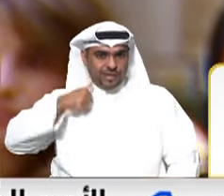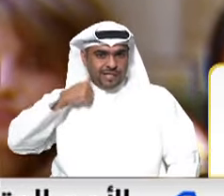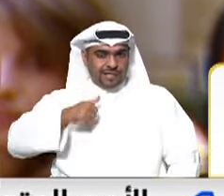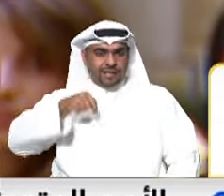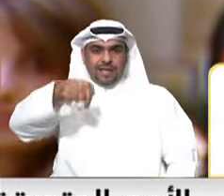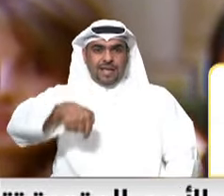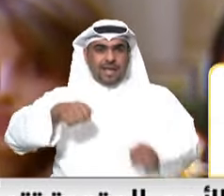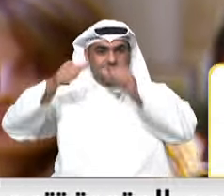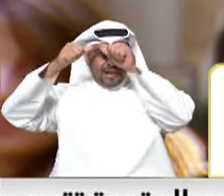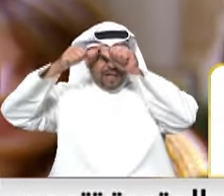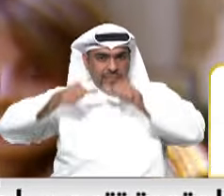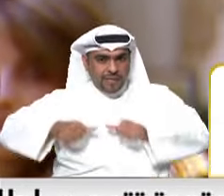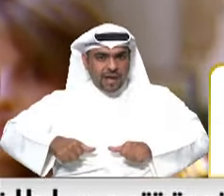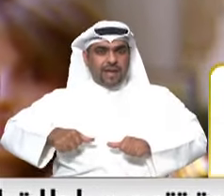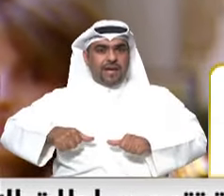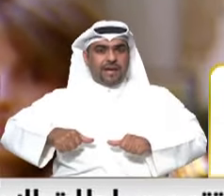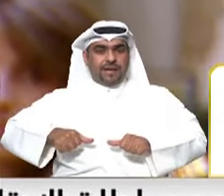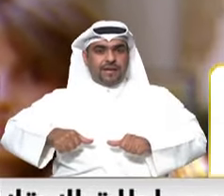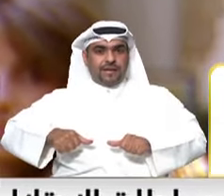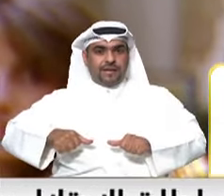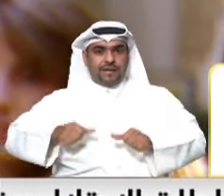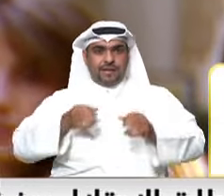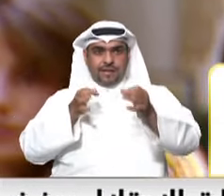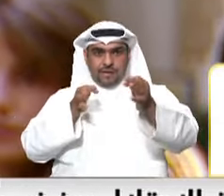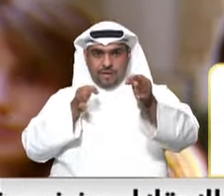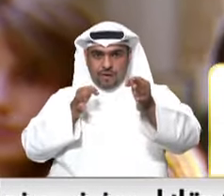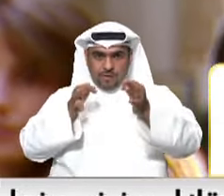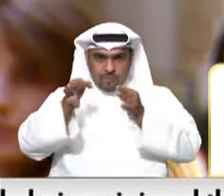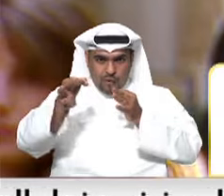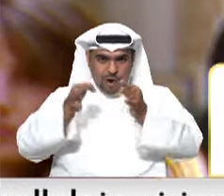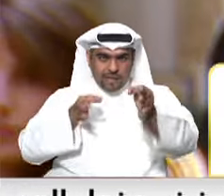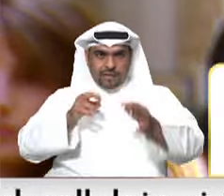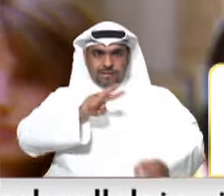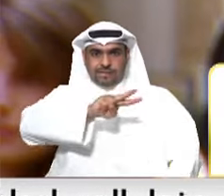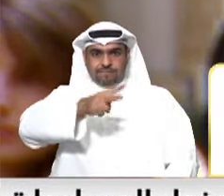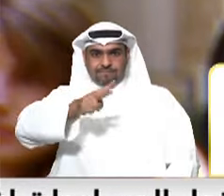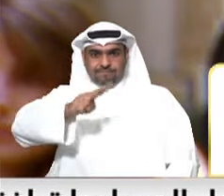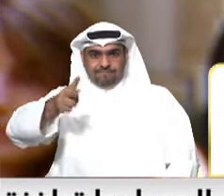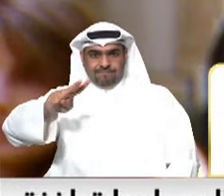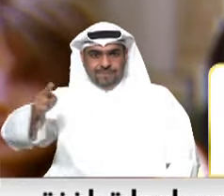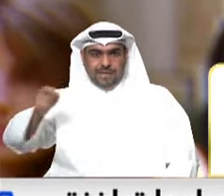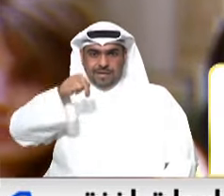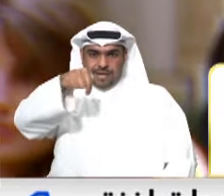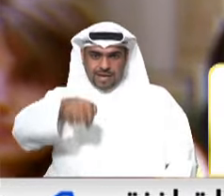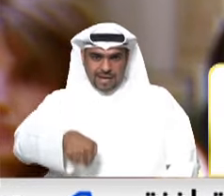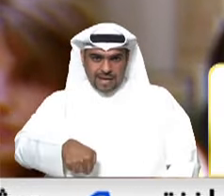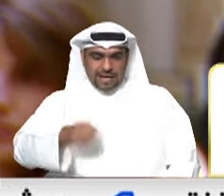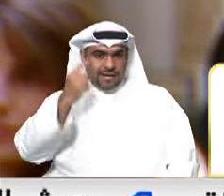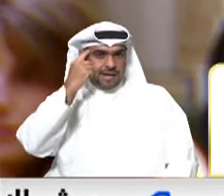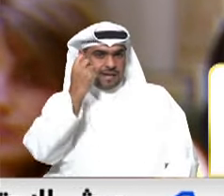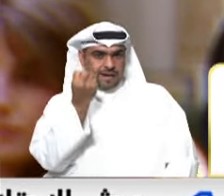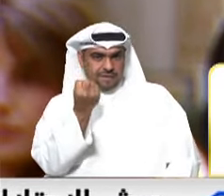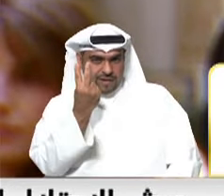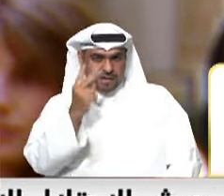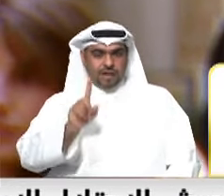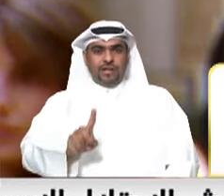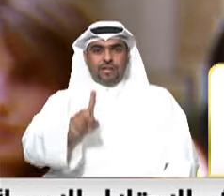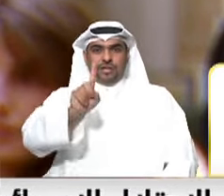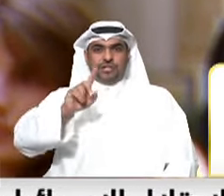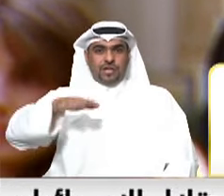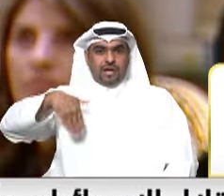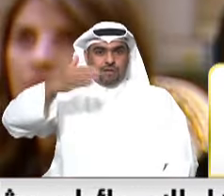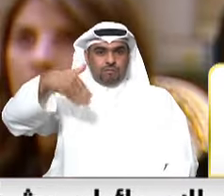نتذكر أننا مهندسو مصيرنا الرقمي، فلنصممه بحكمة ونبنيه